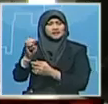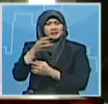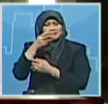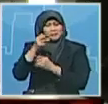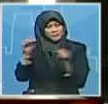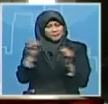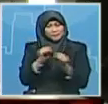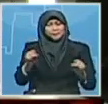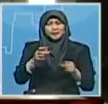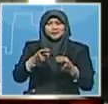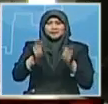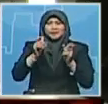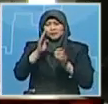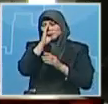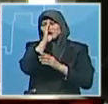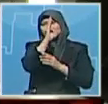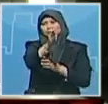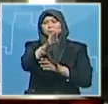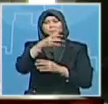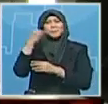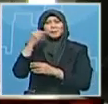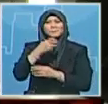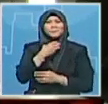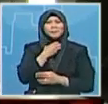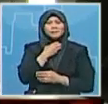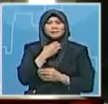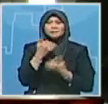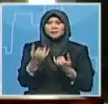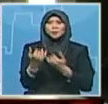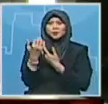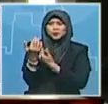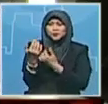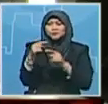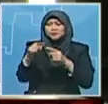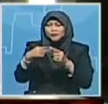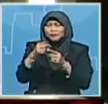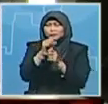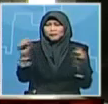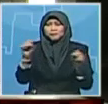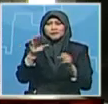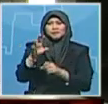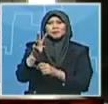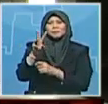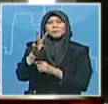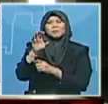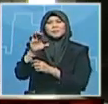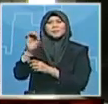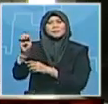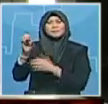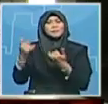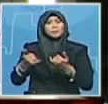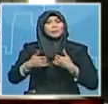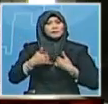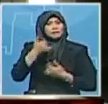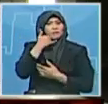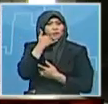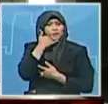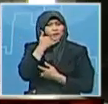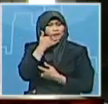sendiri. Perak. Ada jalan jadi, pilihan. Jadi menanti-nanti bila WCE ini nak siap. Kita ada pemanggil di talian. Siapa di talian?